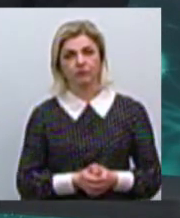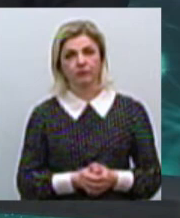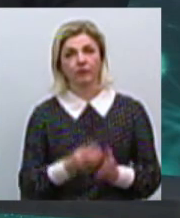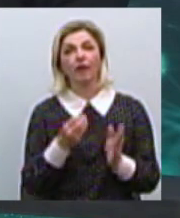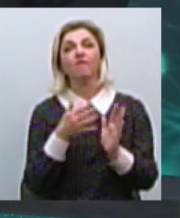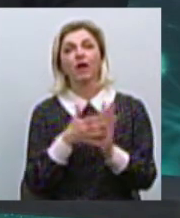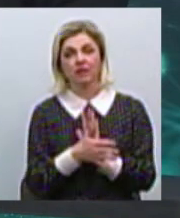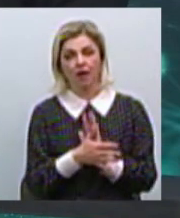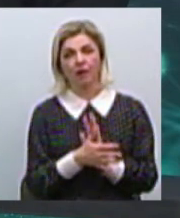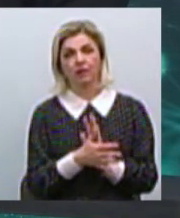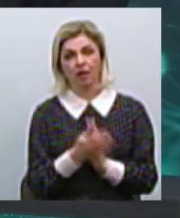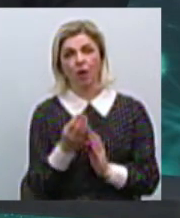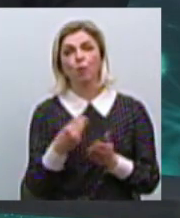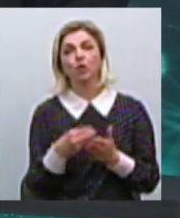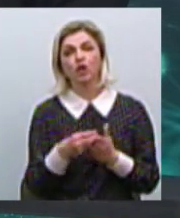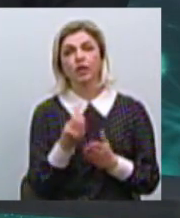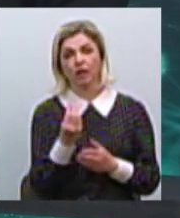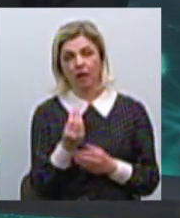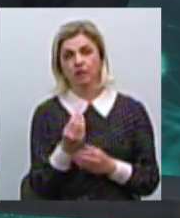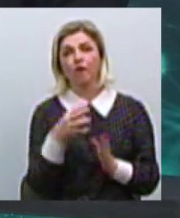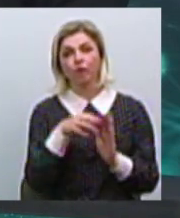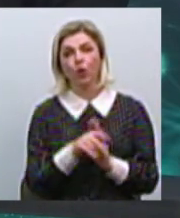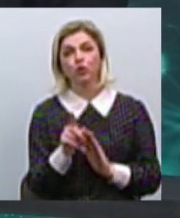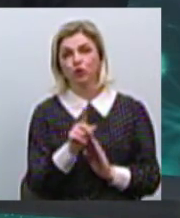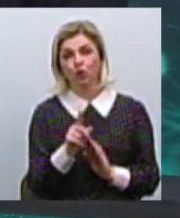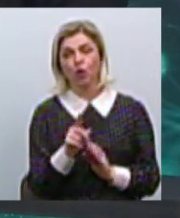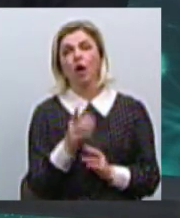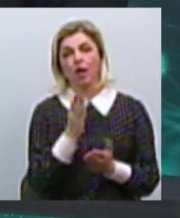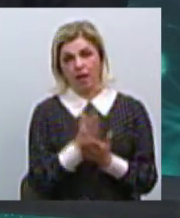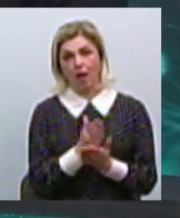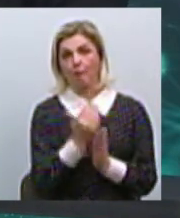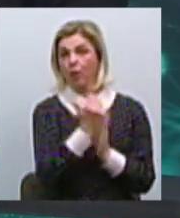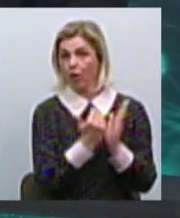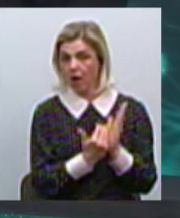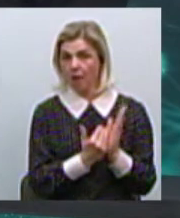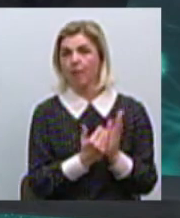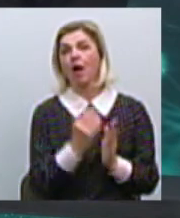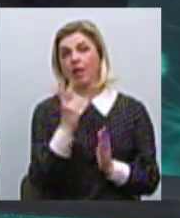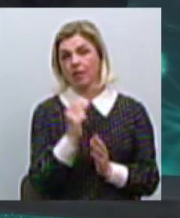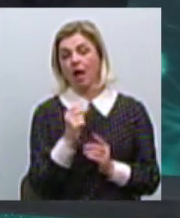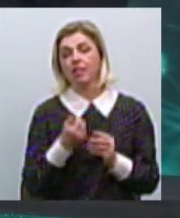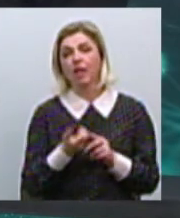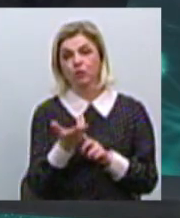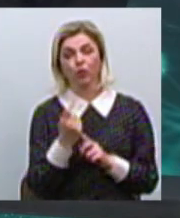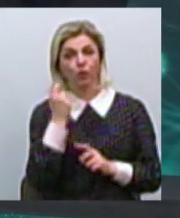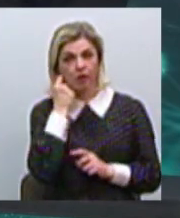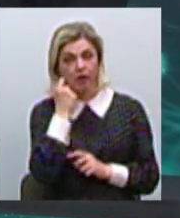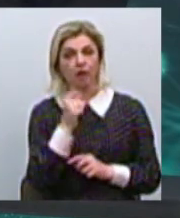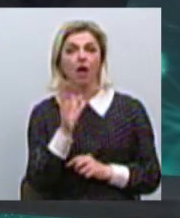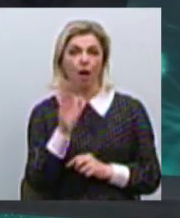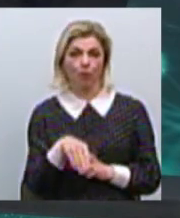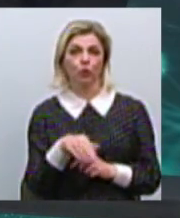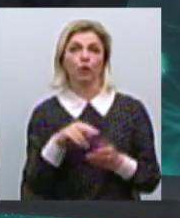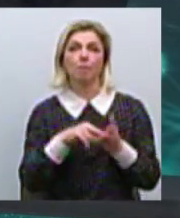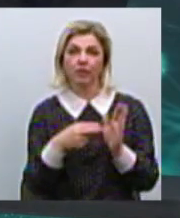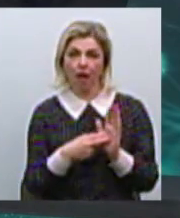витрат бюджетних коштів, він передбачає, що, по-перше, створюється програма на декілька років, потім кожного року бюджет складається